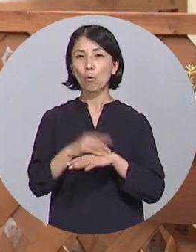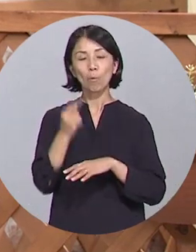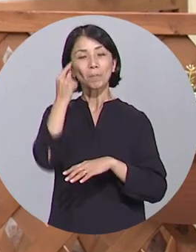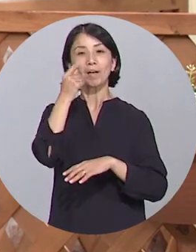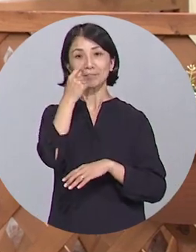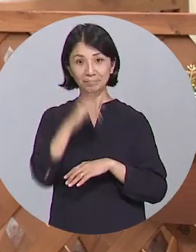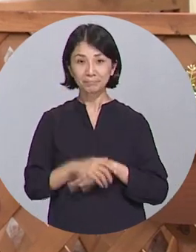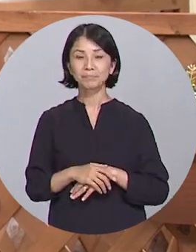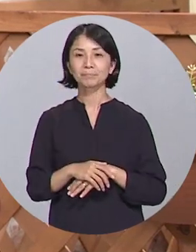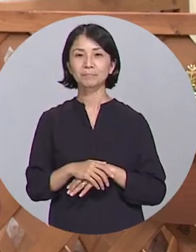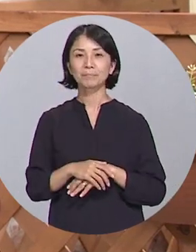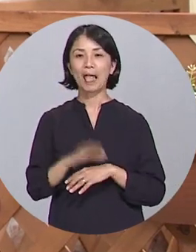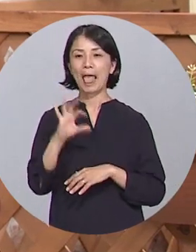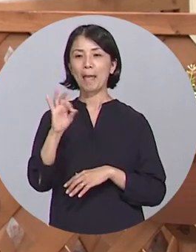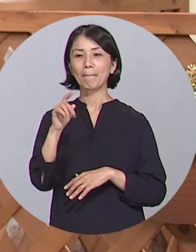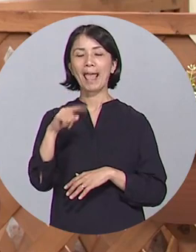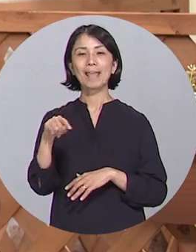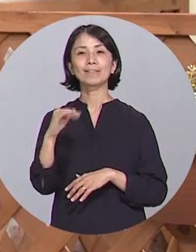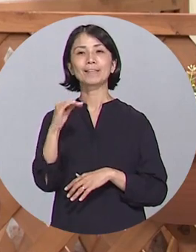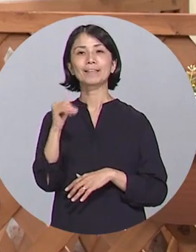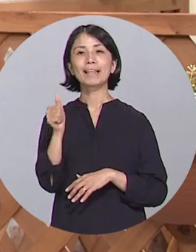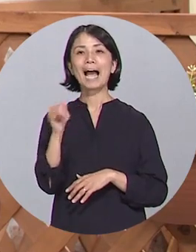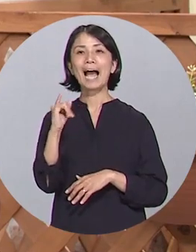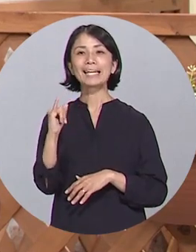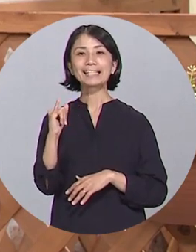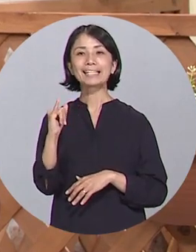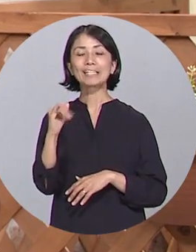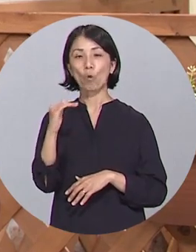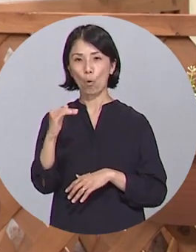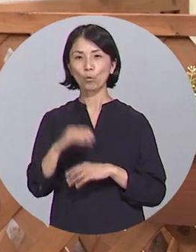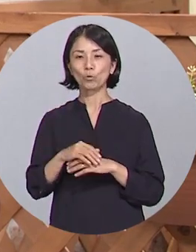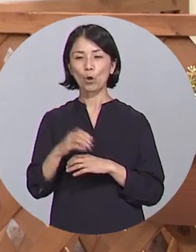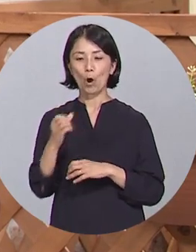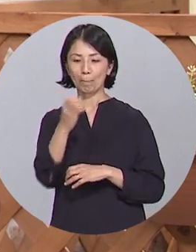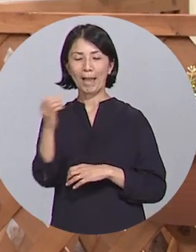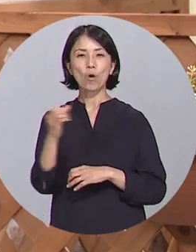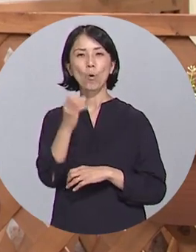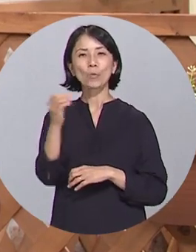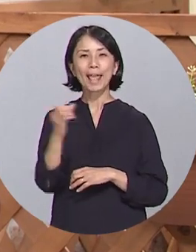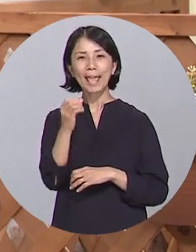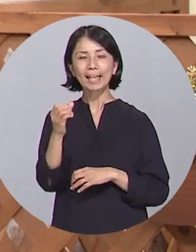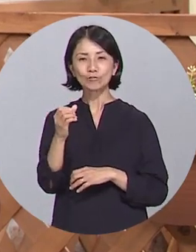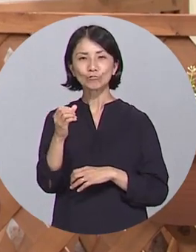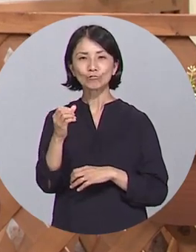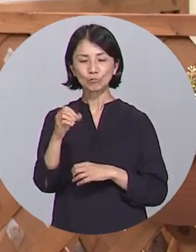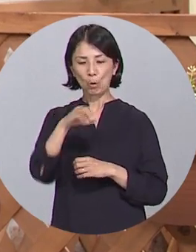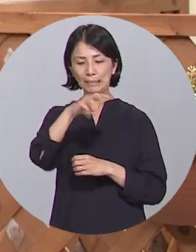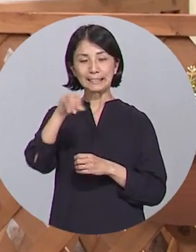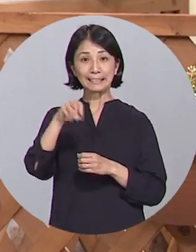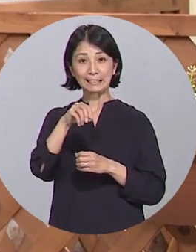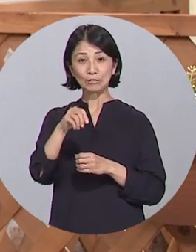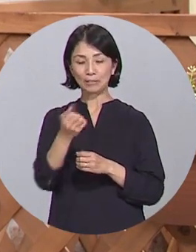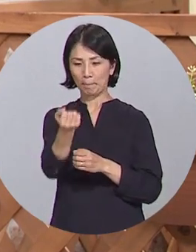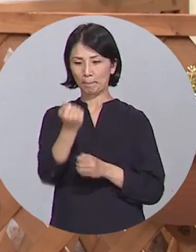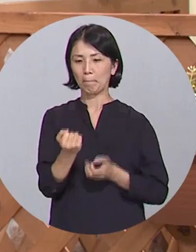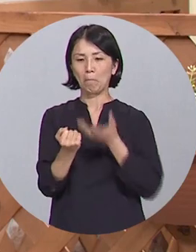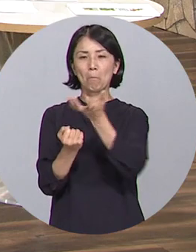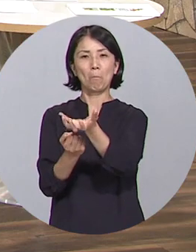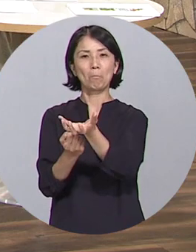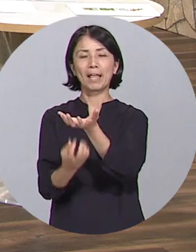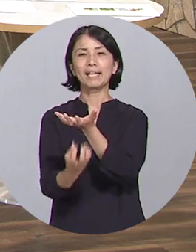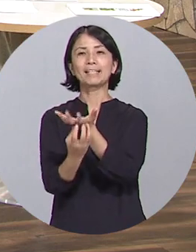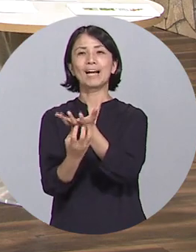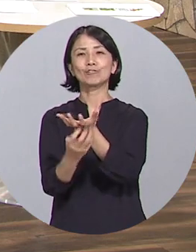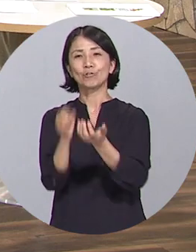ど、はい、あの明太マヨを塗って、 明太マヨ、 チーズ乗せて、うん、オーブンで焼いて海苔をパラパラかけて食べる、どうです